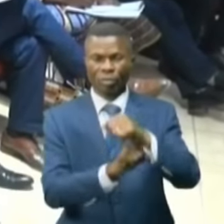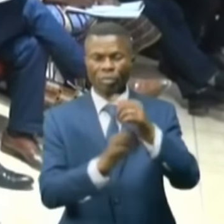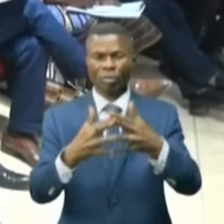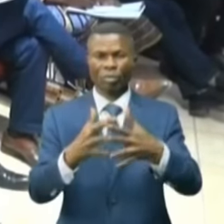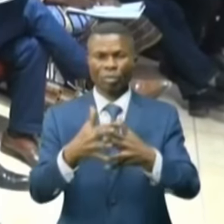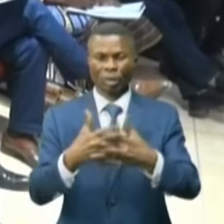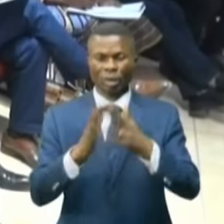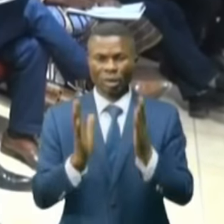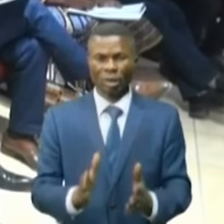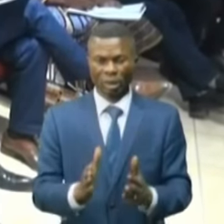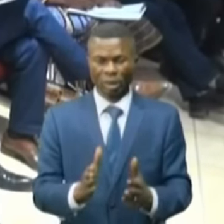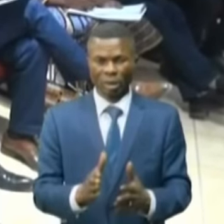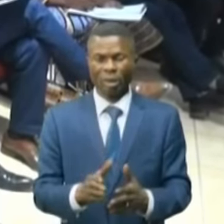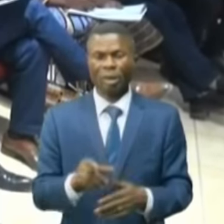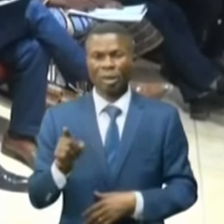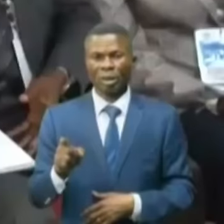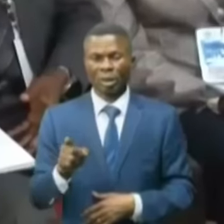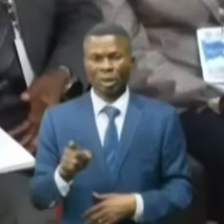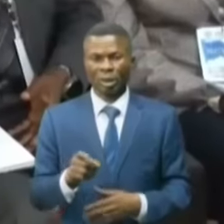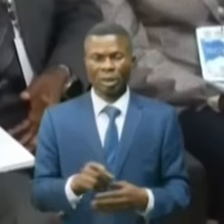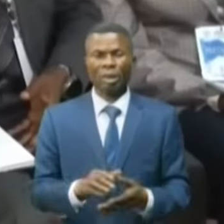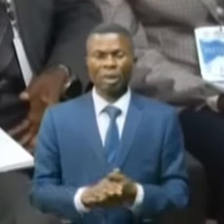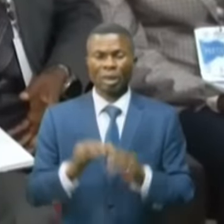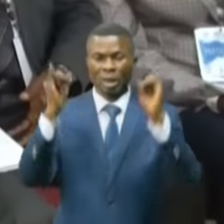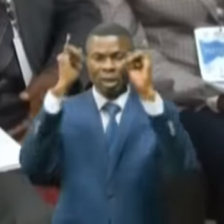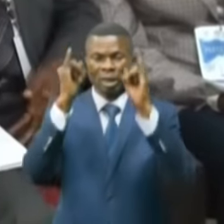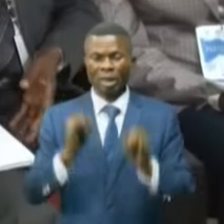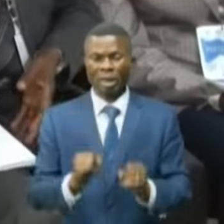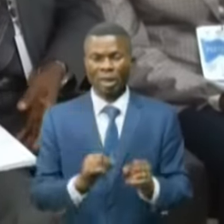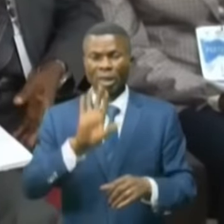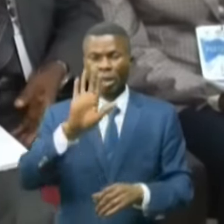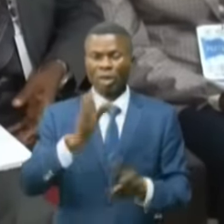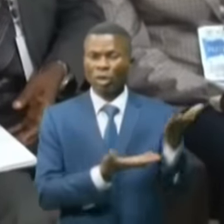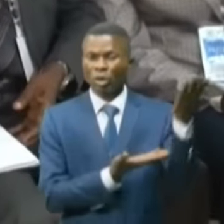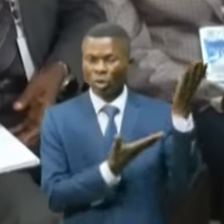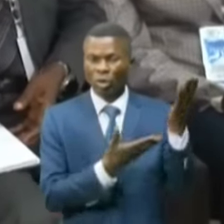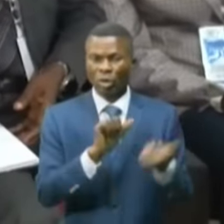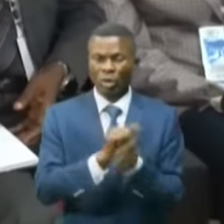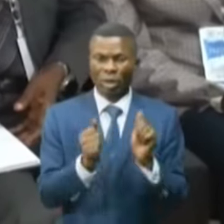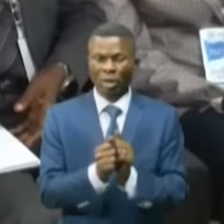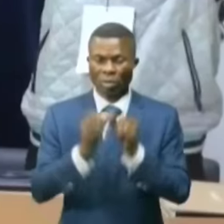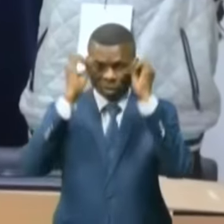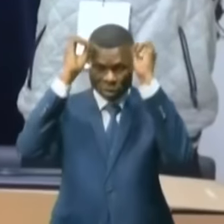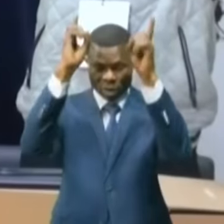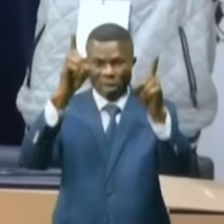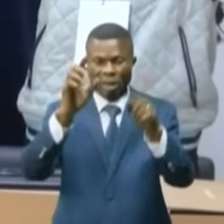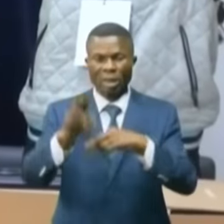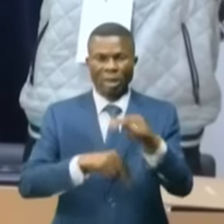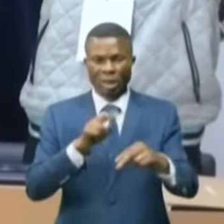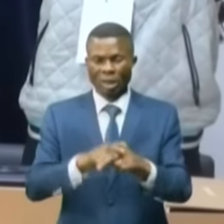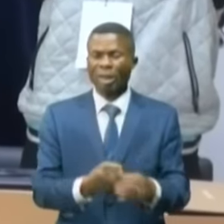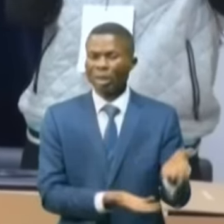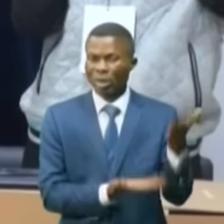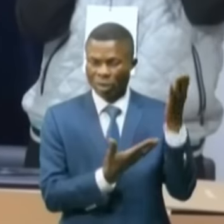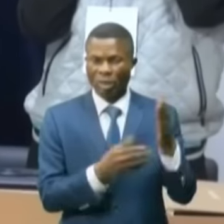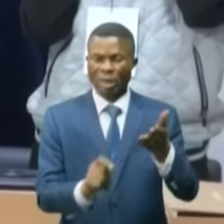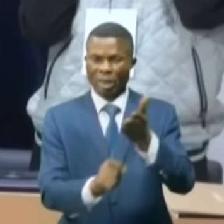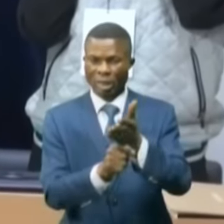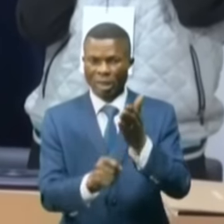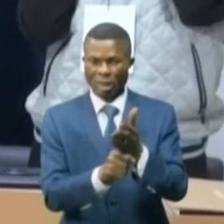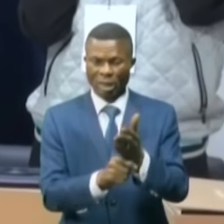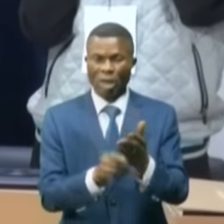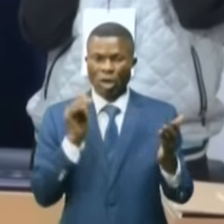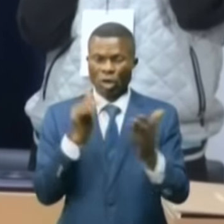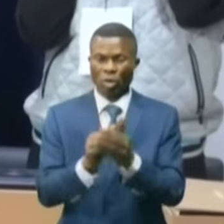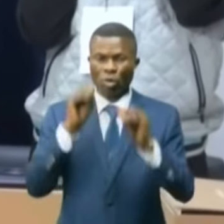partenaire Ekelasi, le numérique et son importance dans les secteurs de l'éducation nationale, l'importance des technologies face